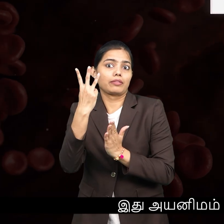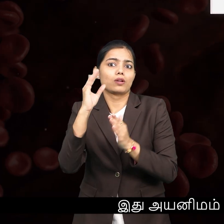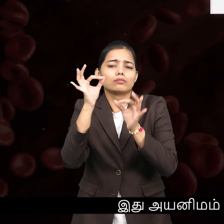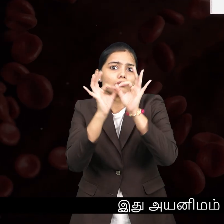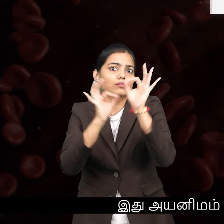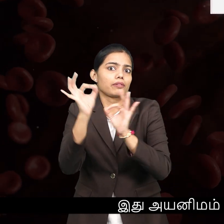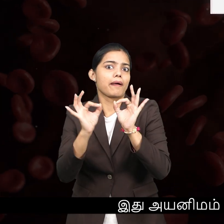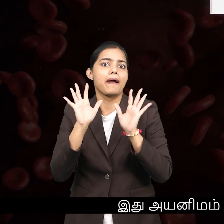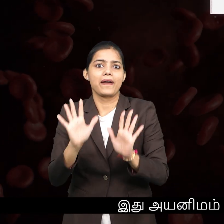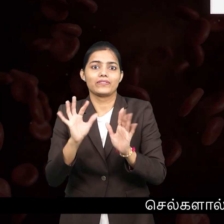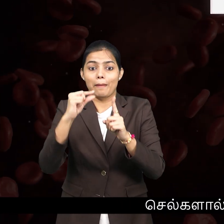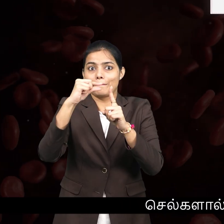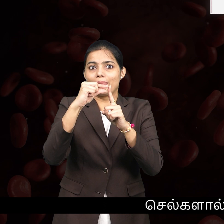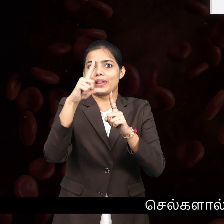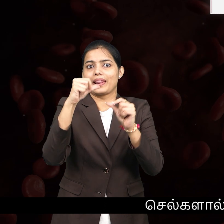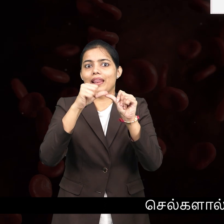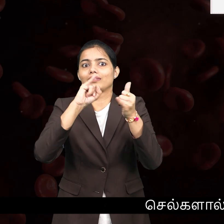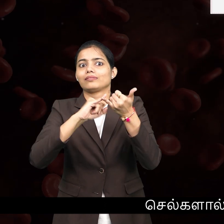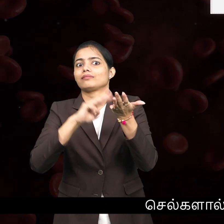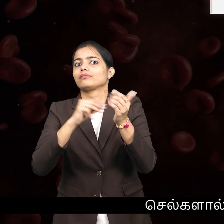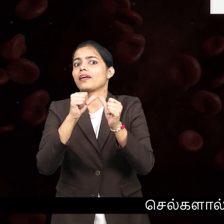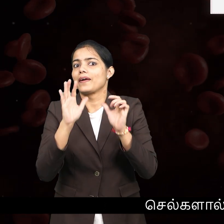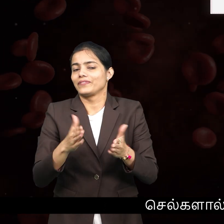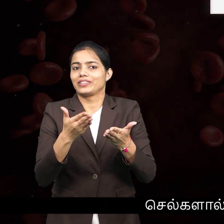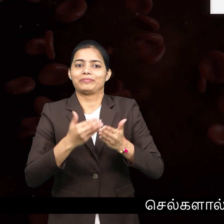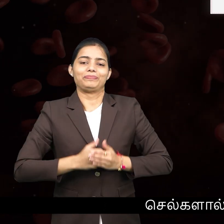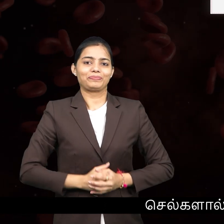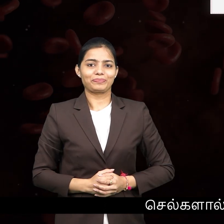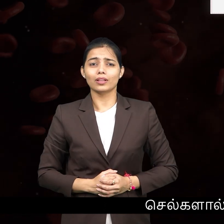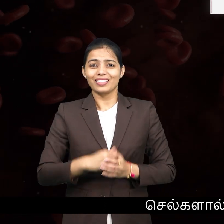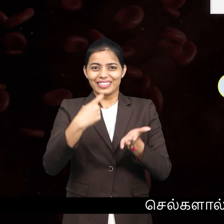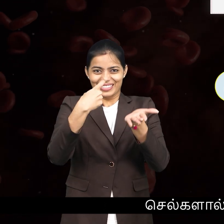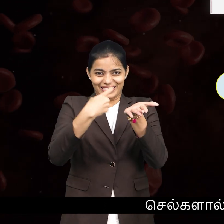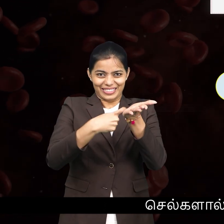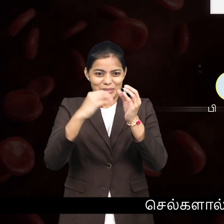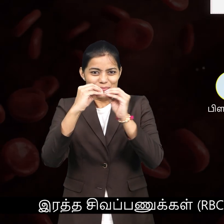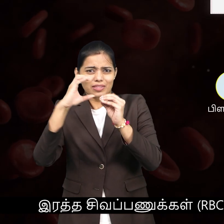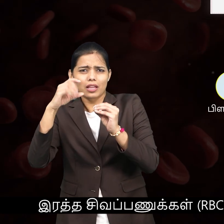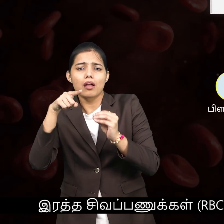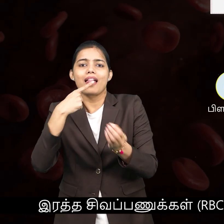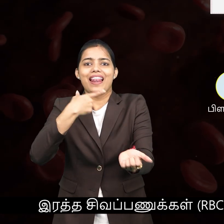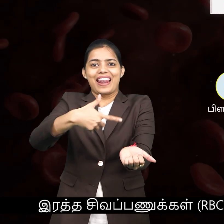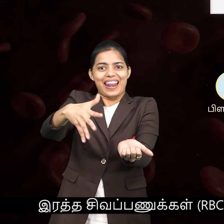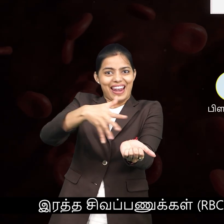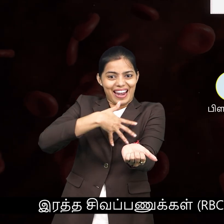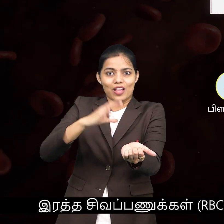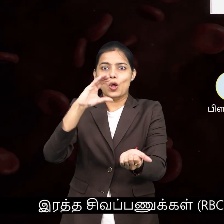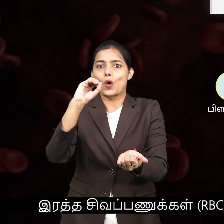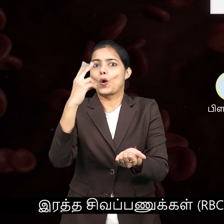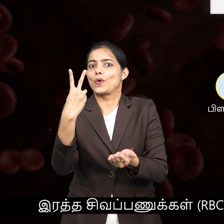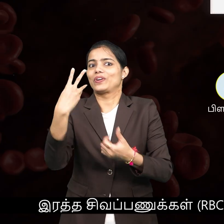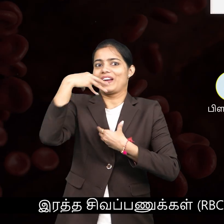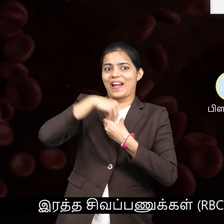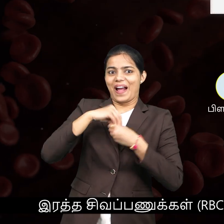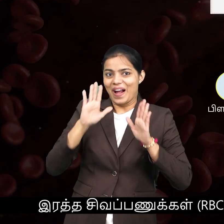இது அயனிமம் மற்றும் 3 வகையான செல்களால் ஆன திரவ திசு ஆகும். இரத்த சிவப்பணுக்கள்